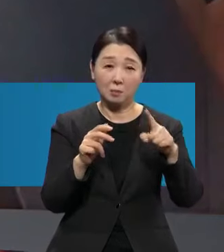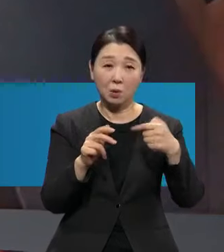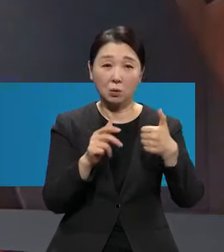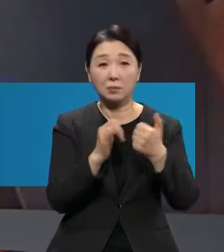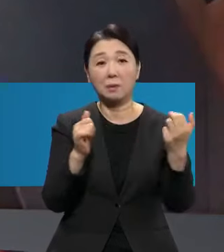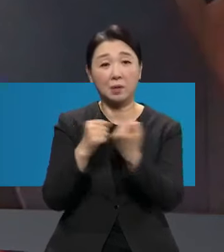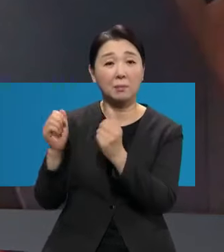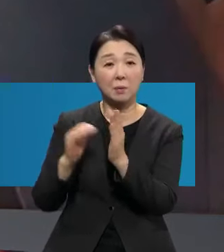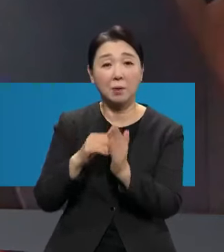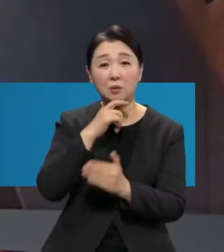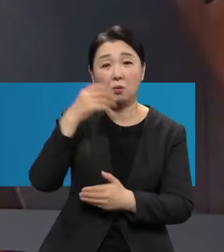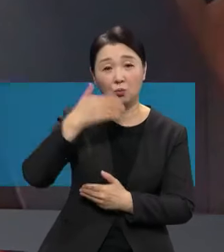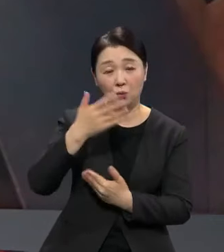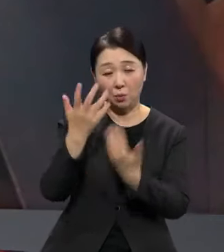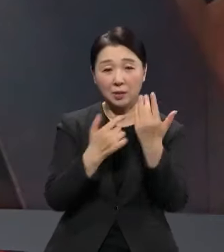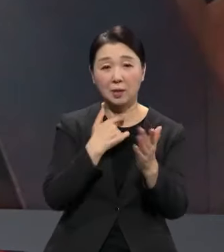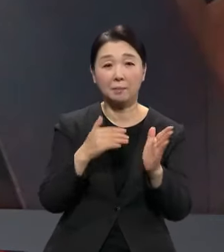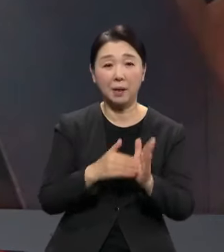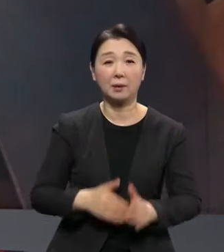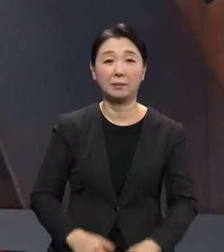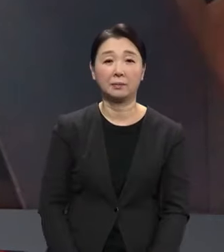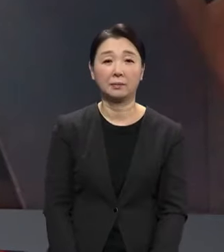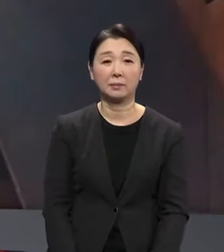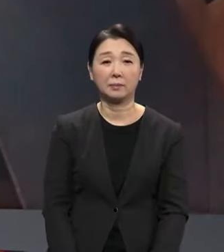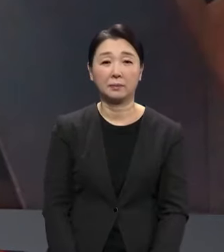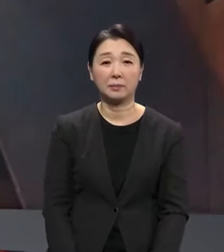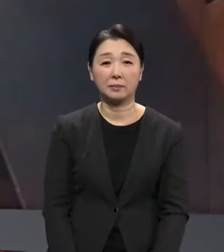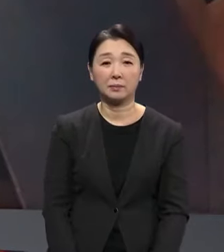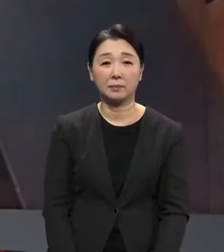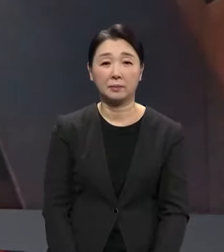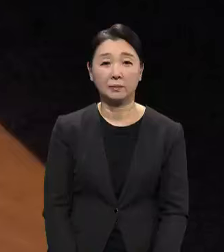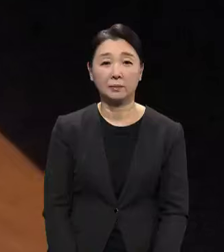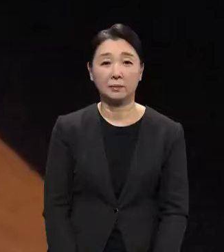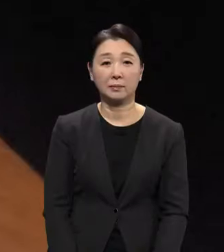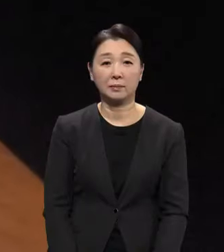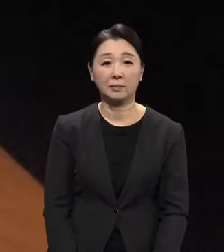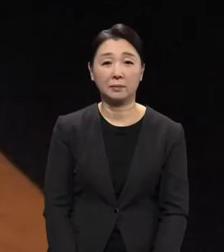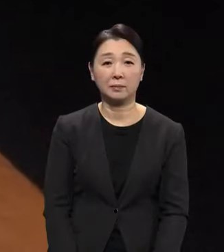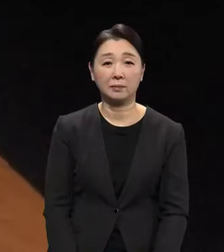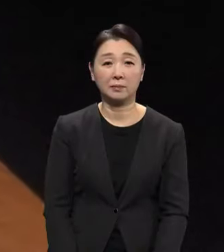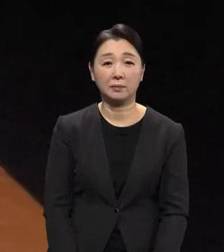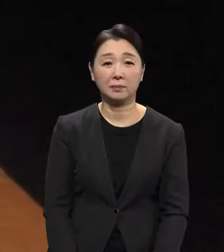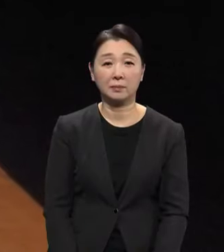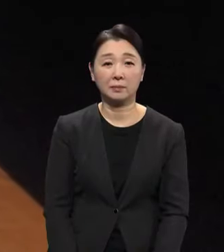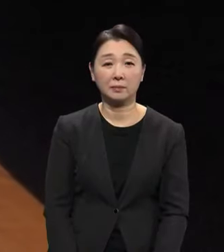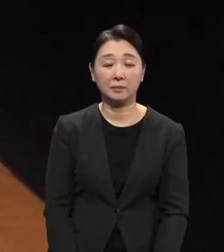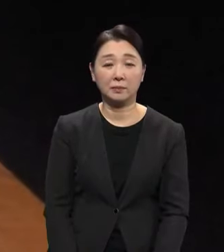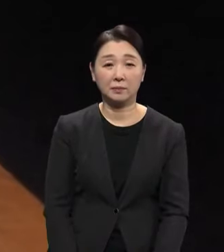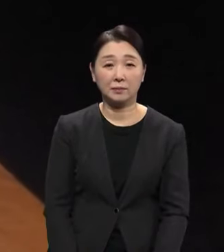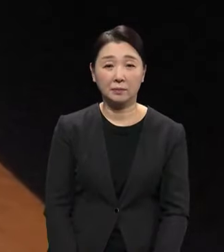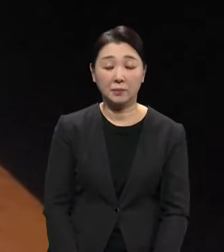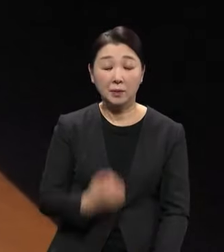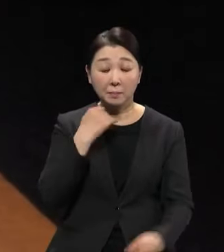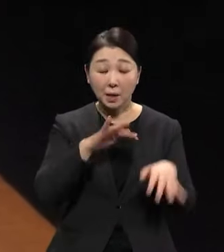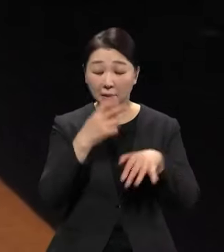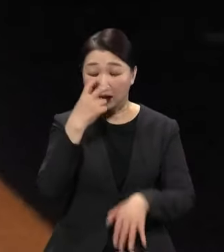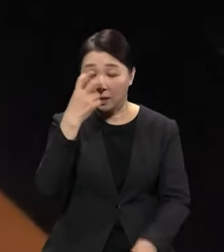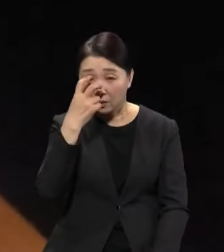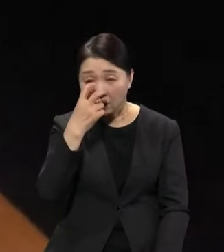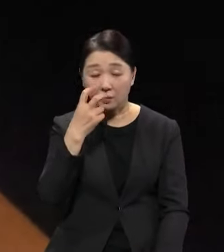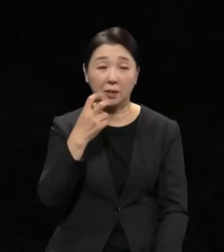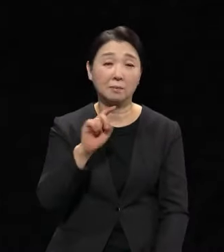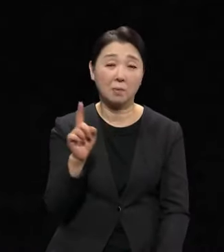아파트에서도 화제가 있었습니다 정수아 기자입니다 해양 경찰이 캄캄한 밤바다를